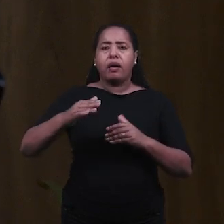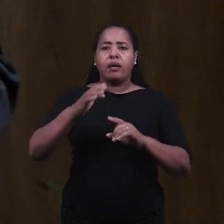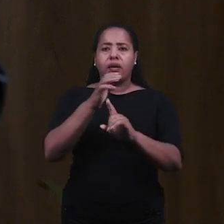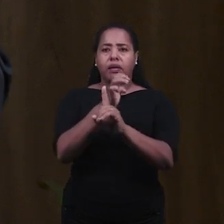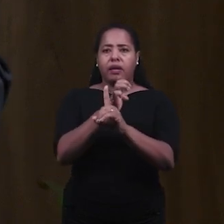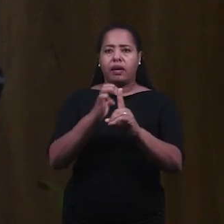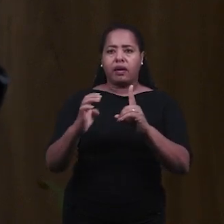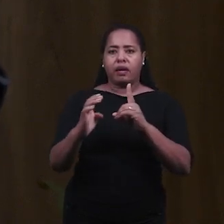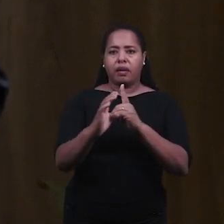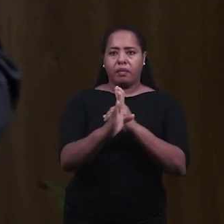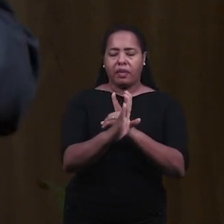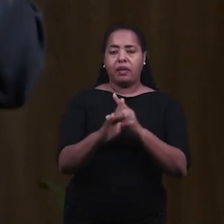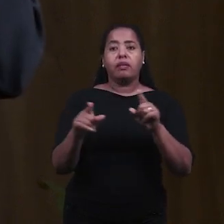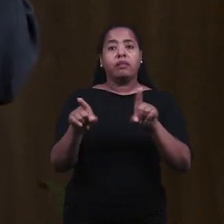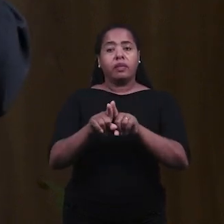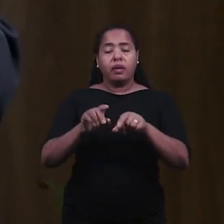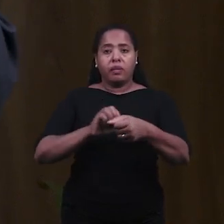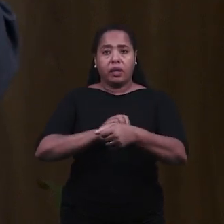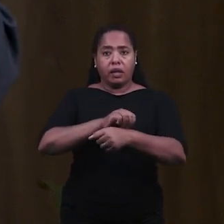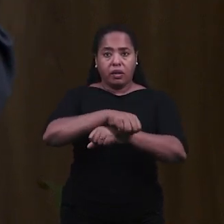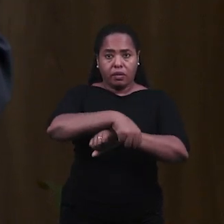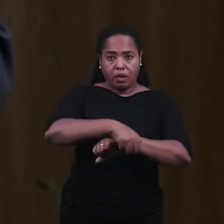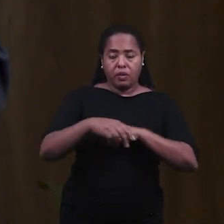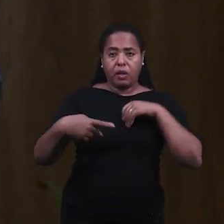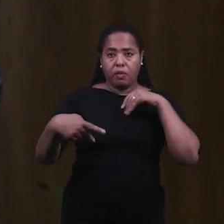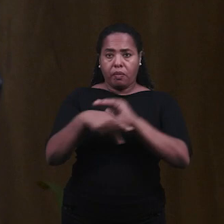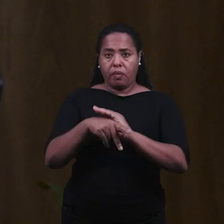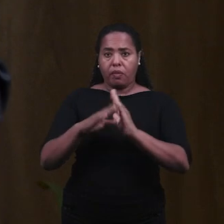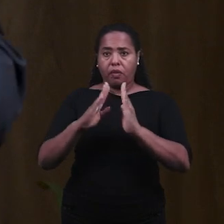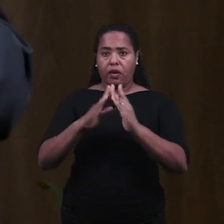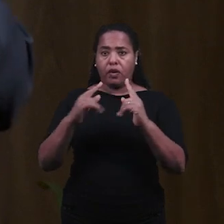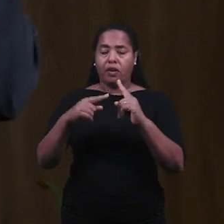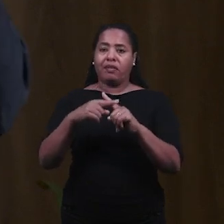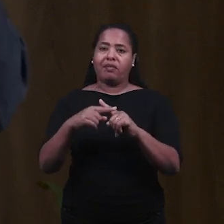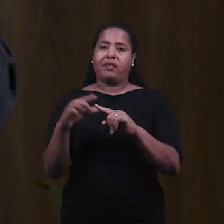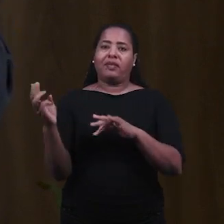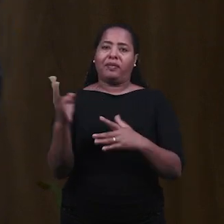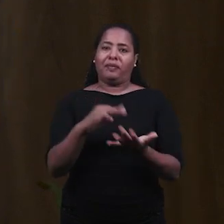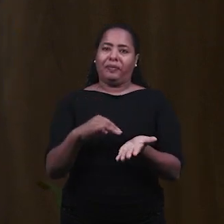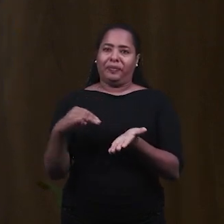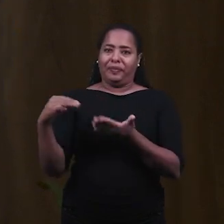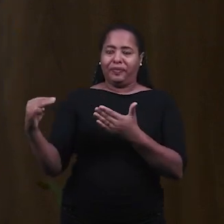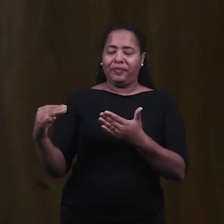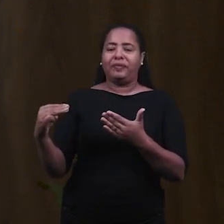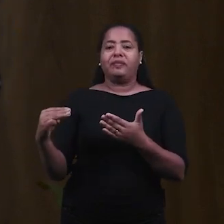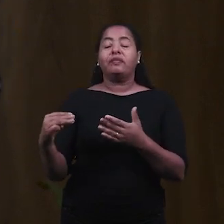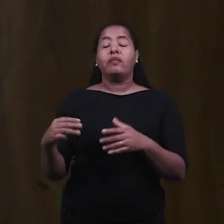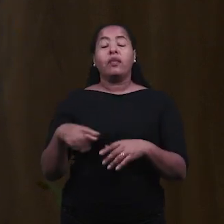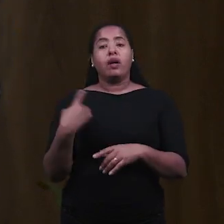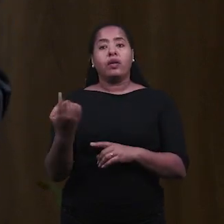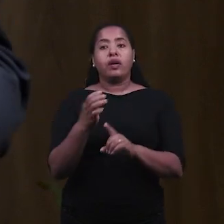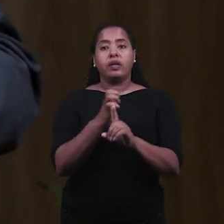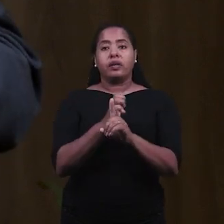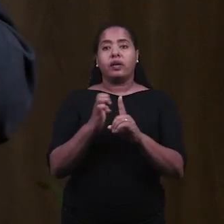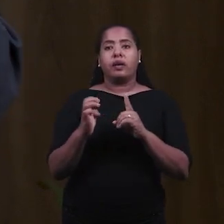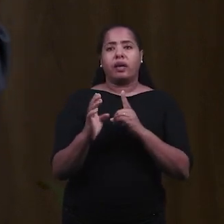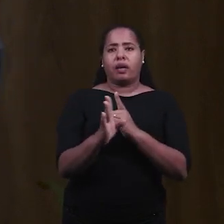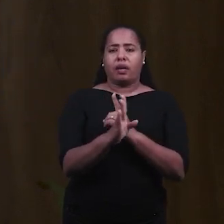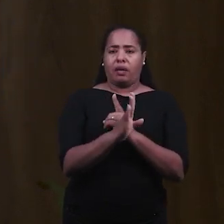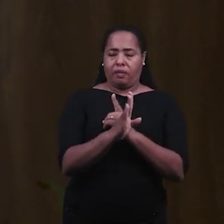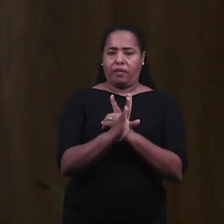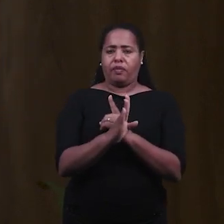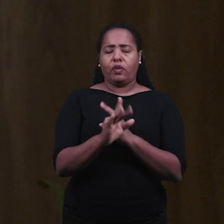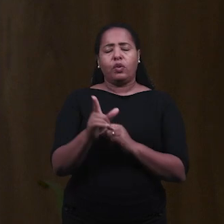dominicale et des séminaires de l'Église chrétienne Maranatha. Notre école biblique dominicale se passe tous